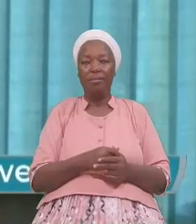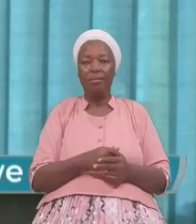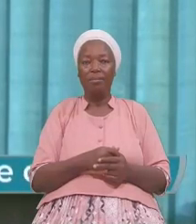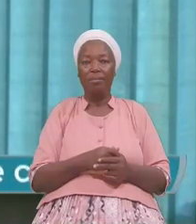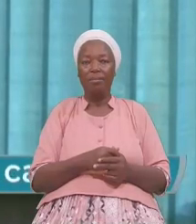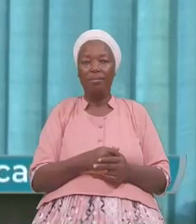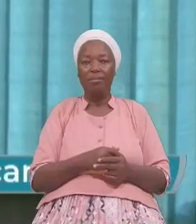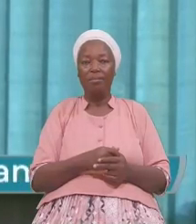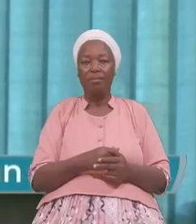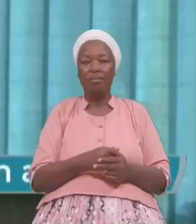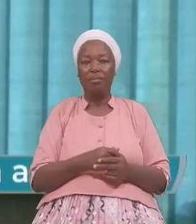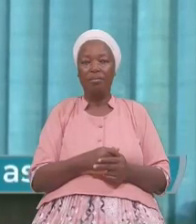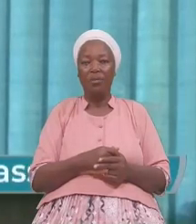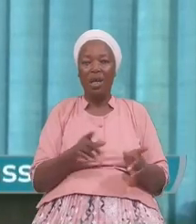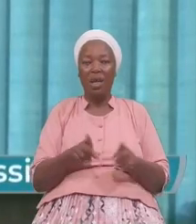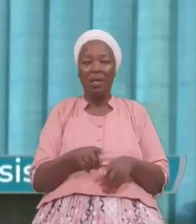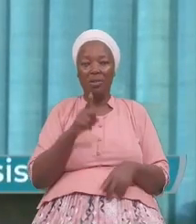Comme vous priez, croyez.